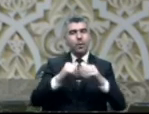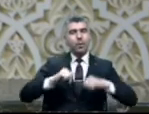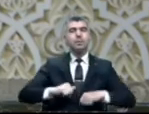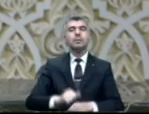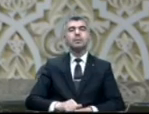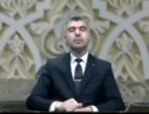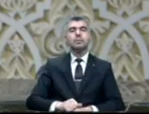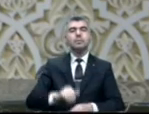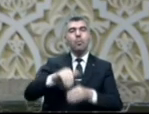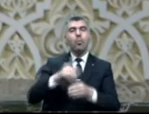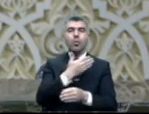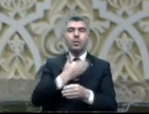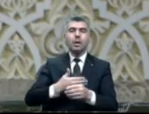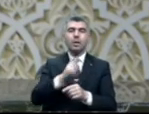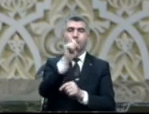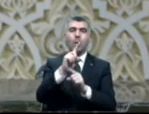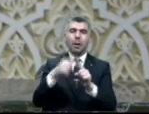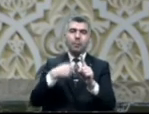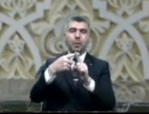الكلمة لحد السيد المستشار في إطار التعقيب،